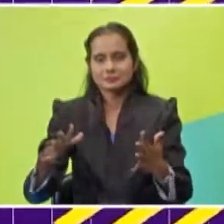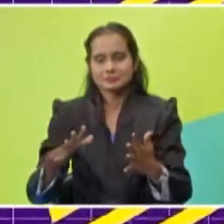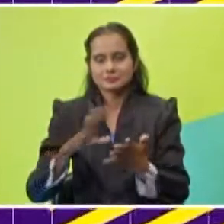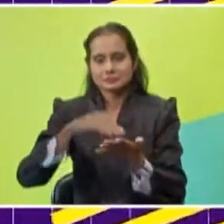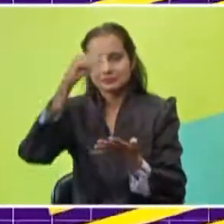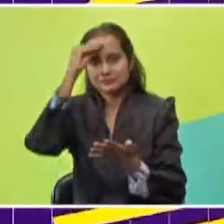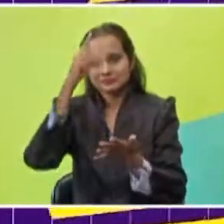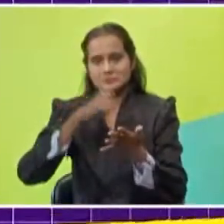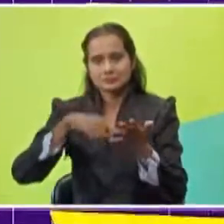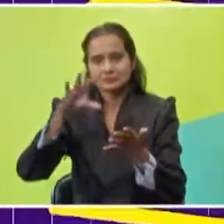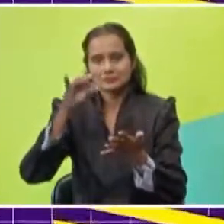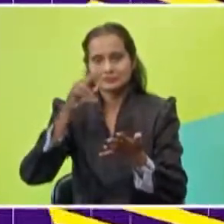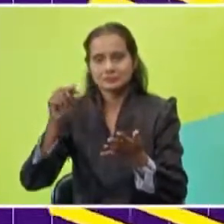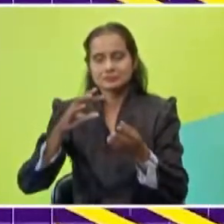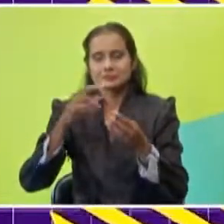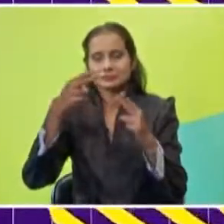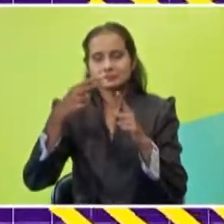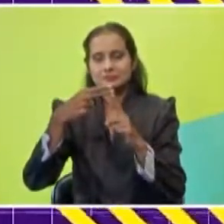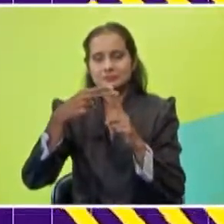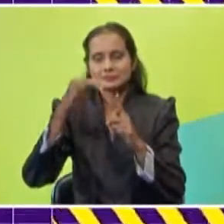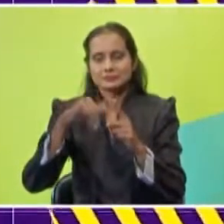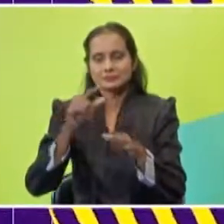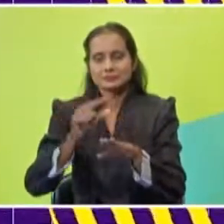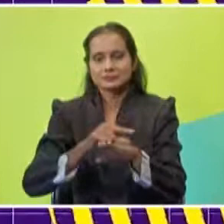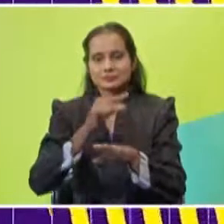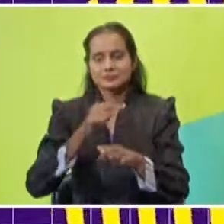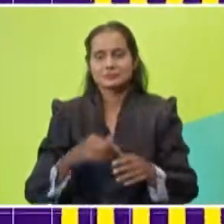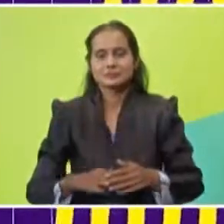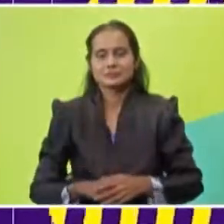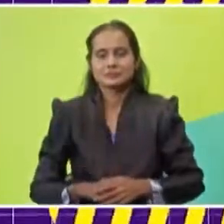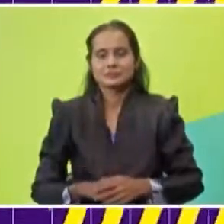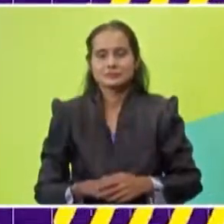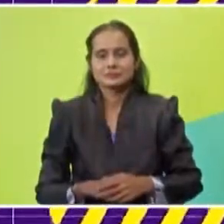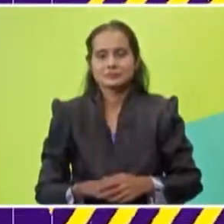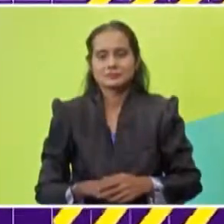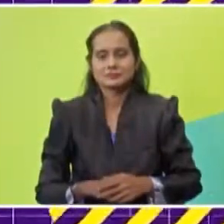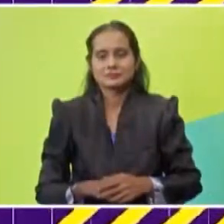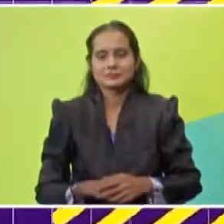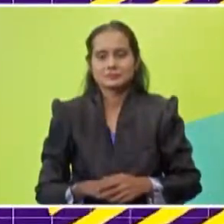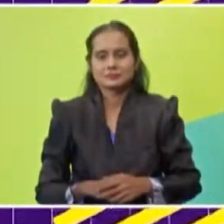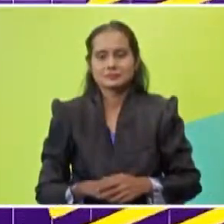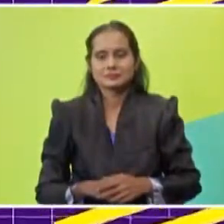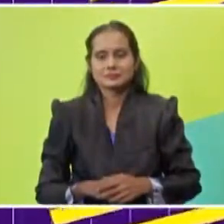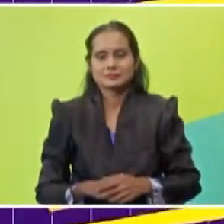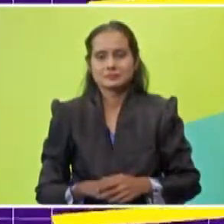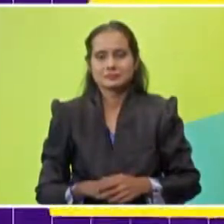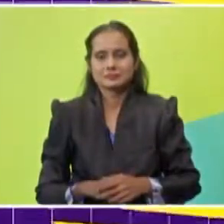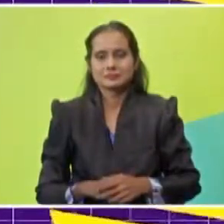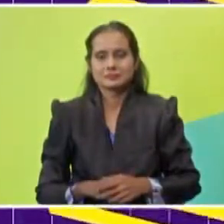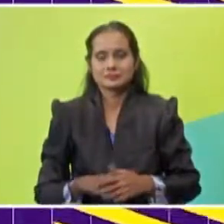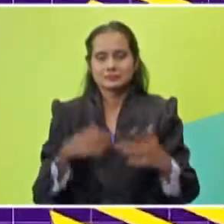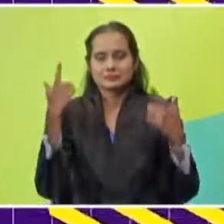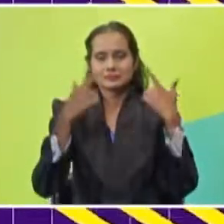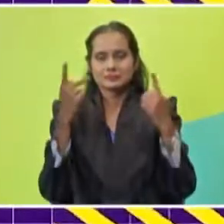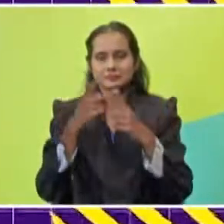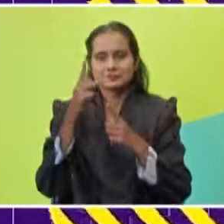pilihan huruf yang digunakan hasil icovet ini Mari melancong ke negara